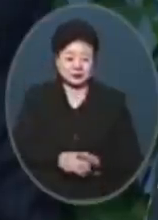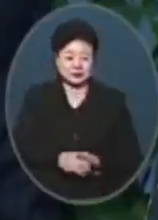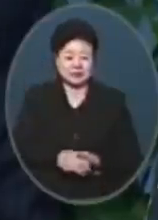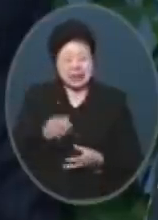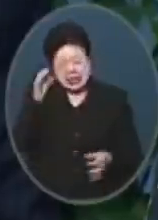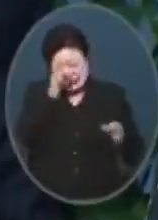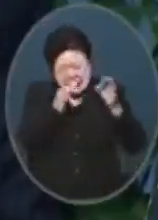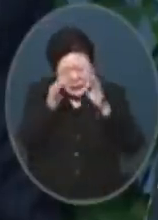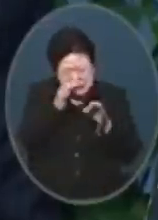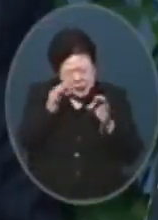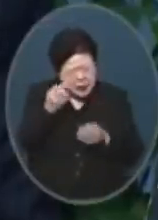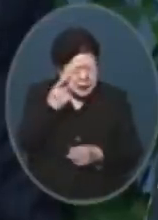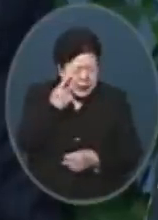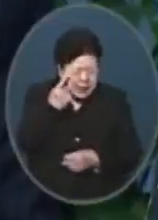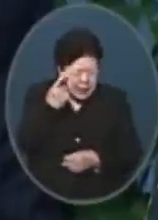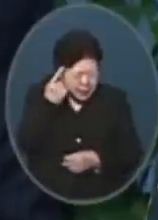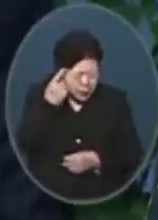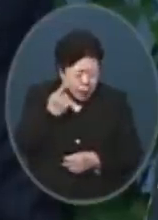찾아본 적